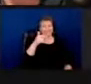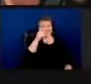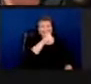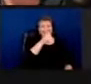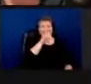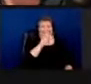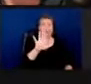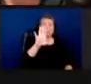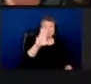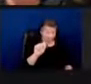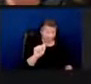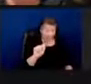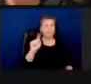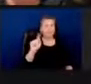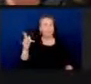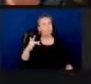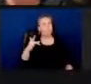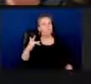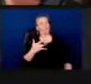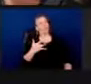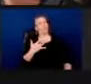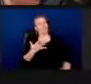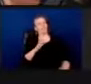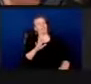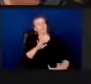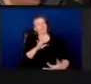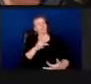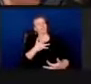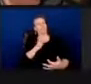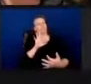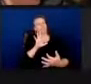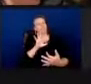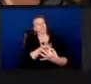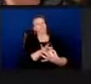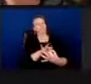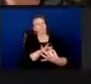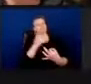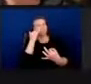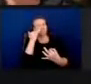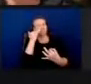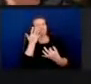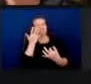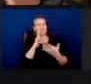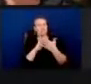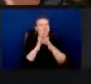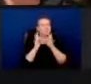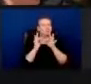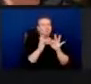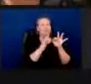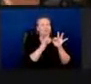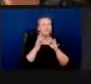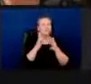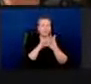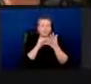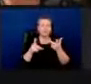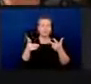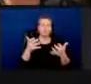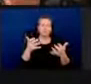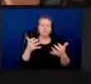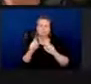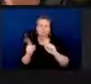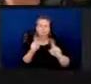kama hayo yanaweza kupatia wanafunzi ile hisia ya kuhisi kwamba wao ni wenyeji, na